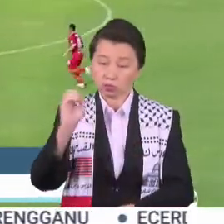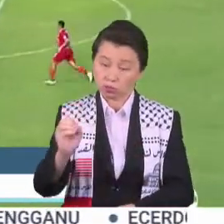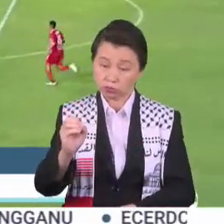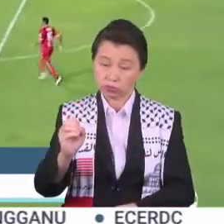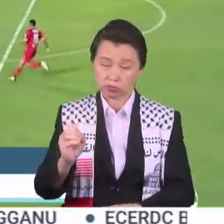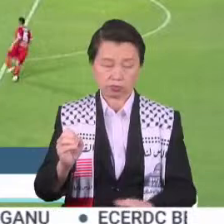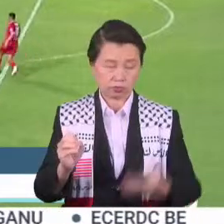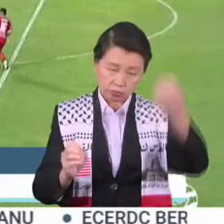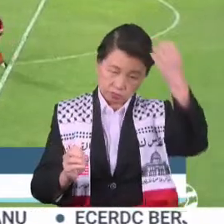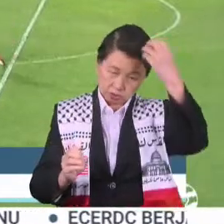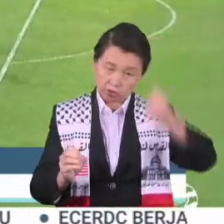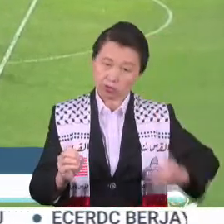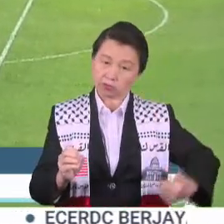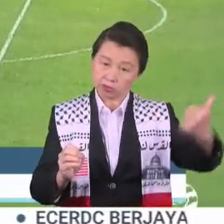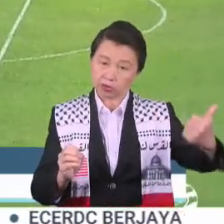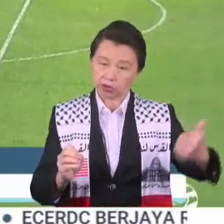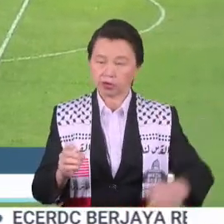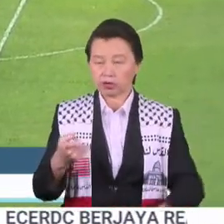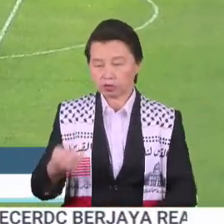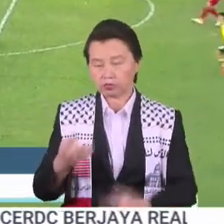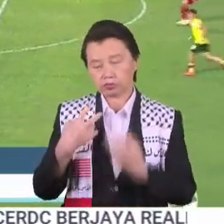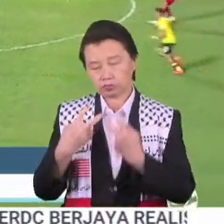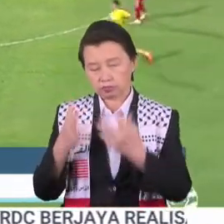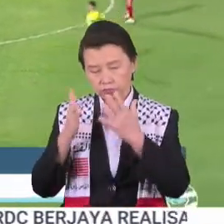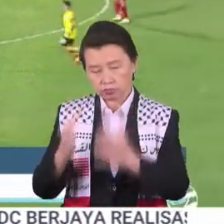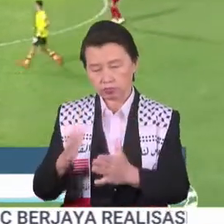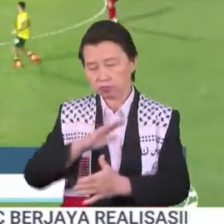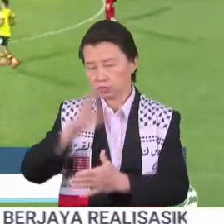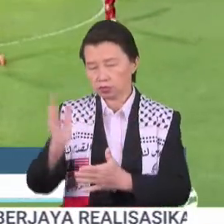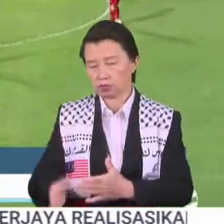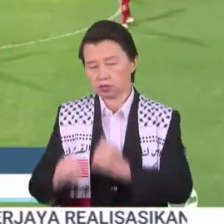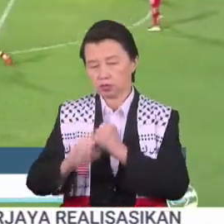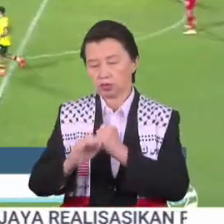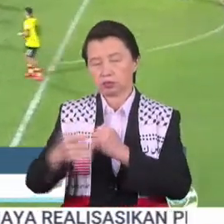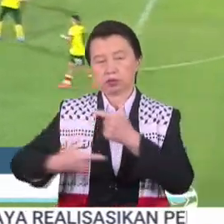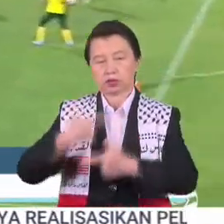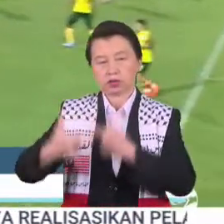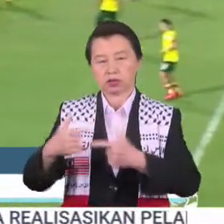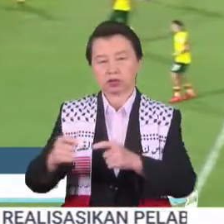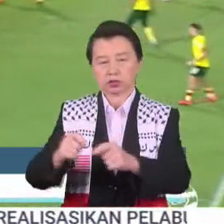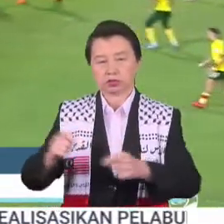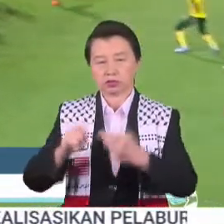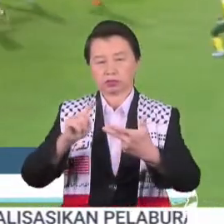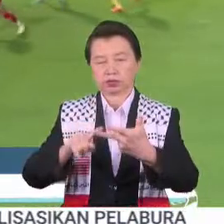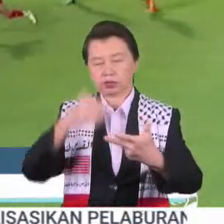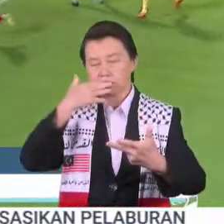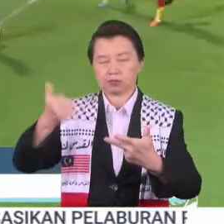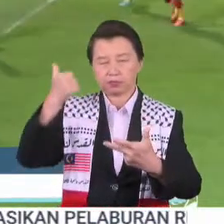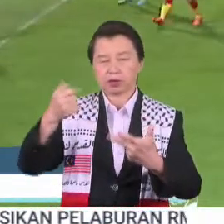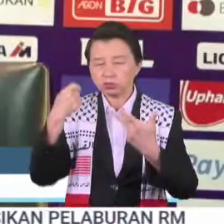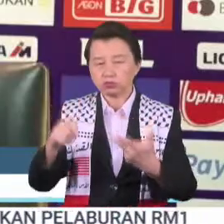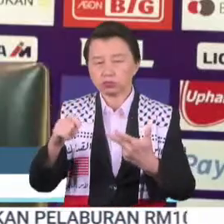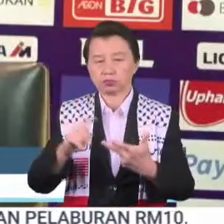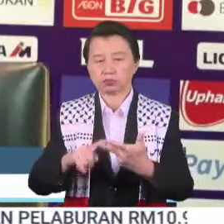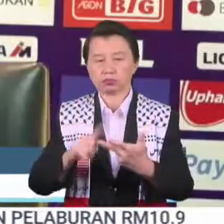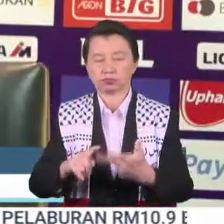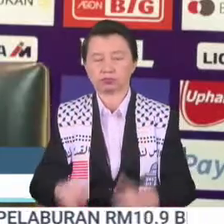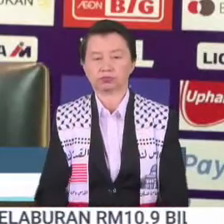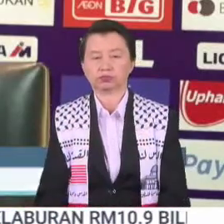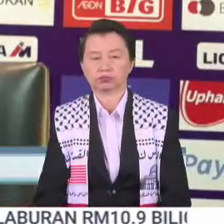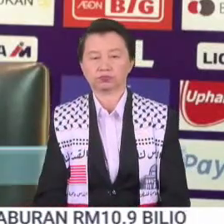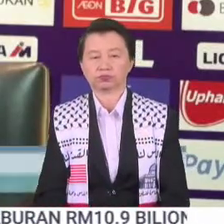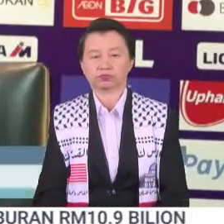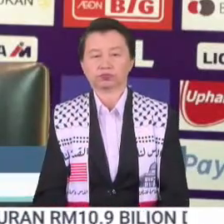kepada Selangor FC. Sasaran Nafuzi kini mahu menamatkan kempen Liga di tempat 3 terbaik.